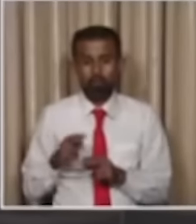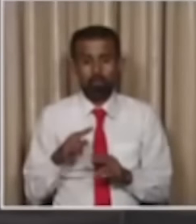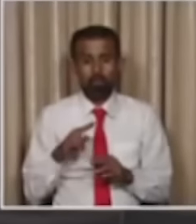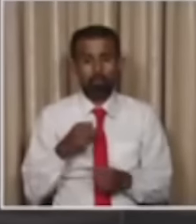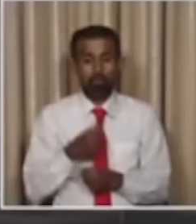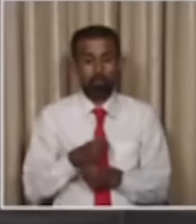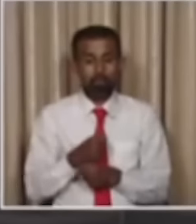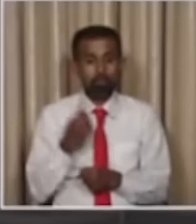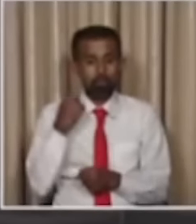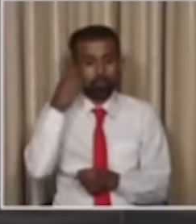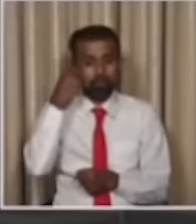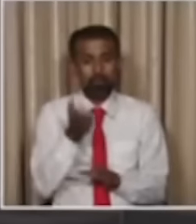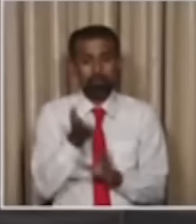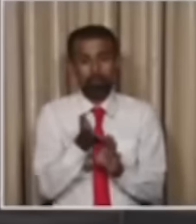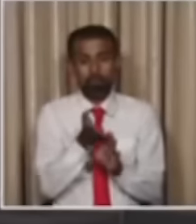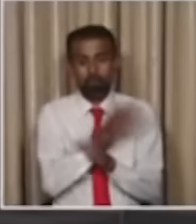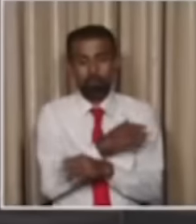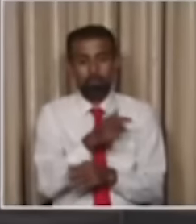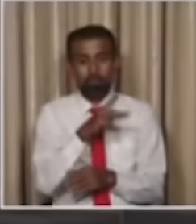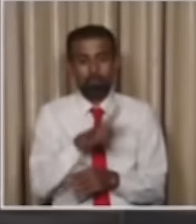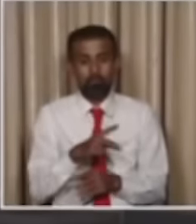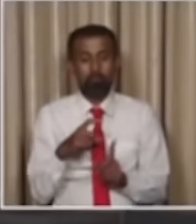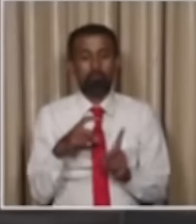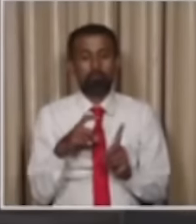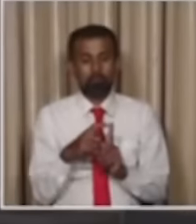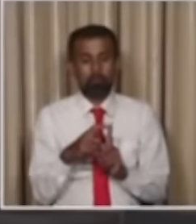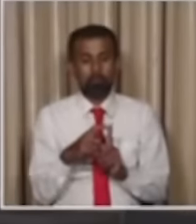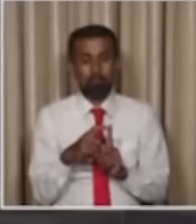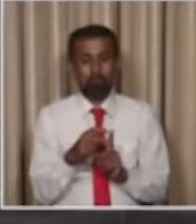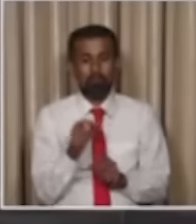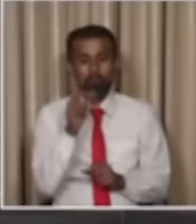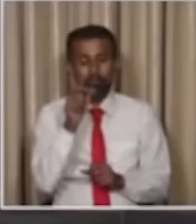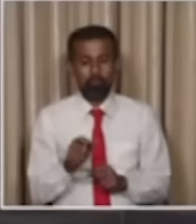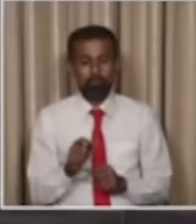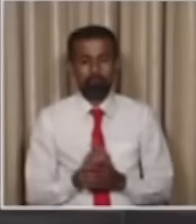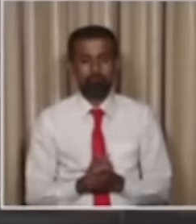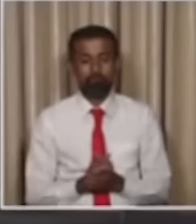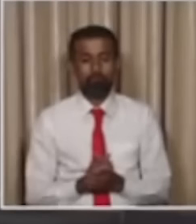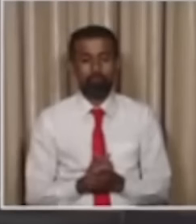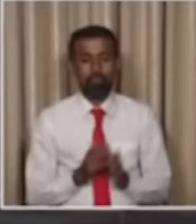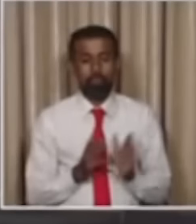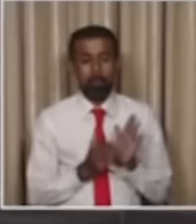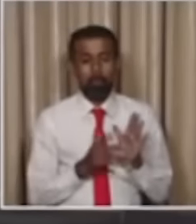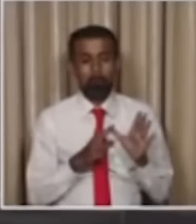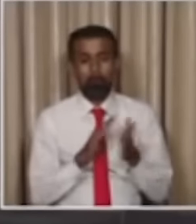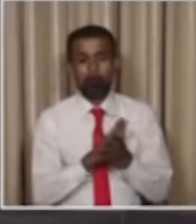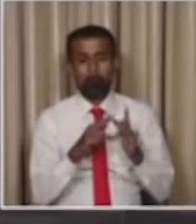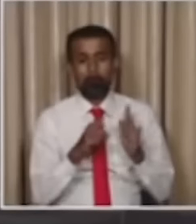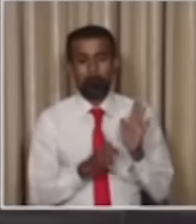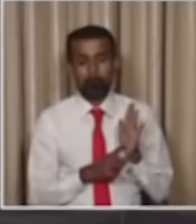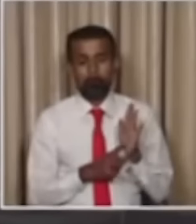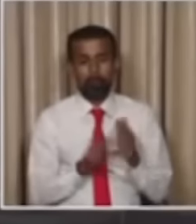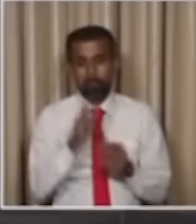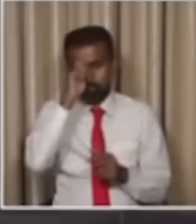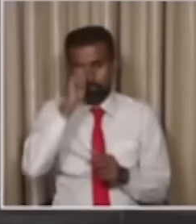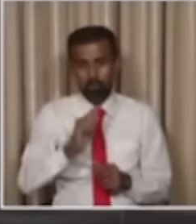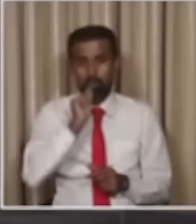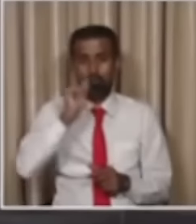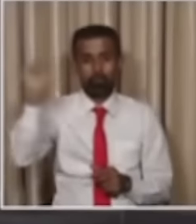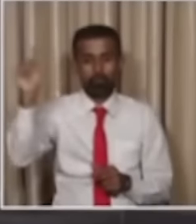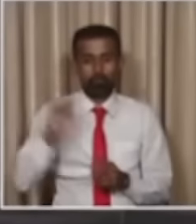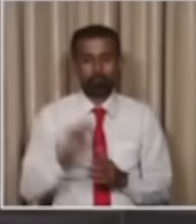බුද්ධි සේවාවේ හිටපු නියෝජ්‍ය අධ්‍යක්ෂකවරයෙකු වන මහීල් ඩූල් මහතා වෙත දැනුම් දී ඇත.